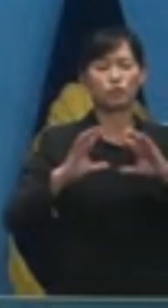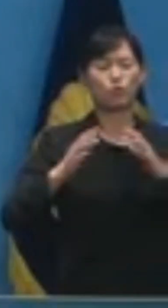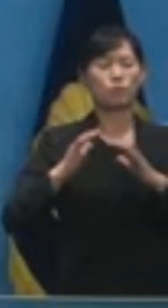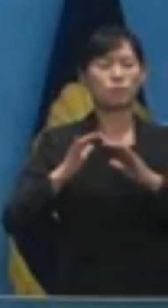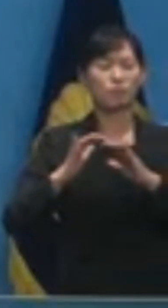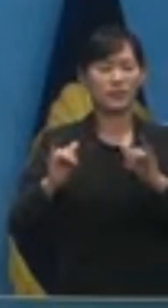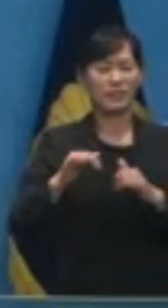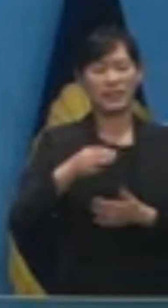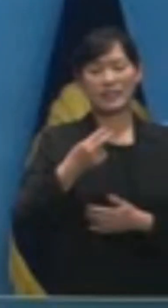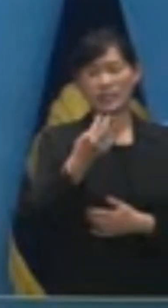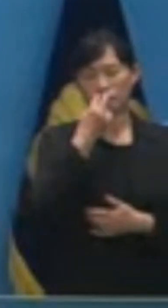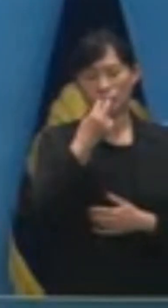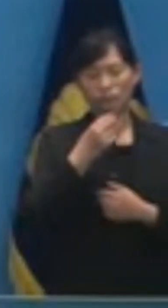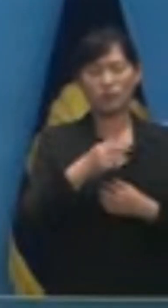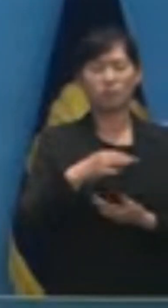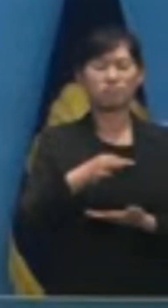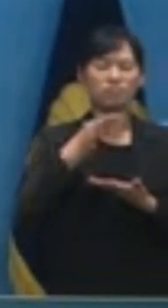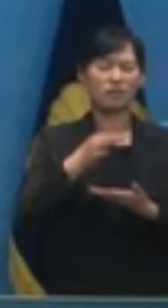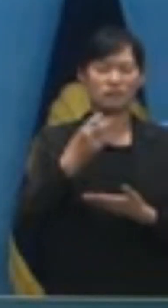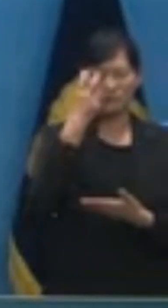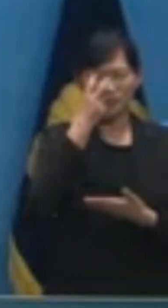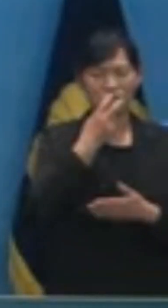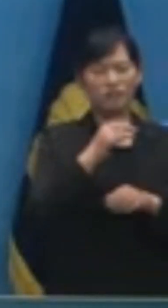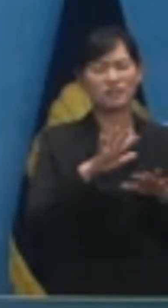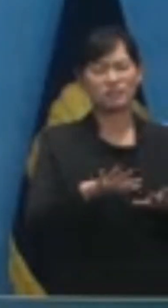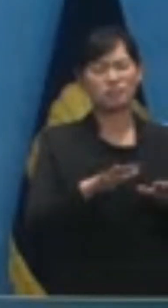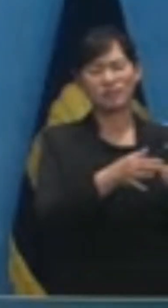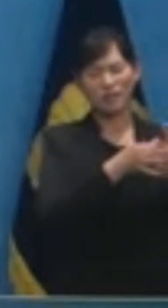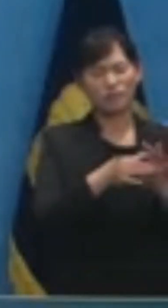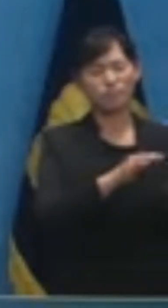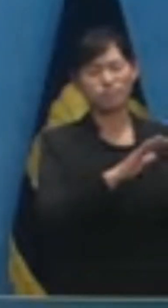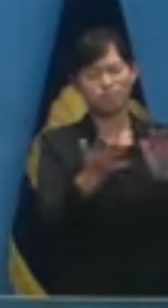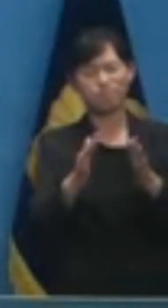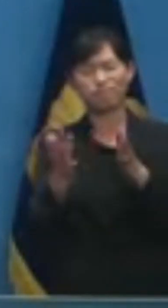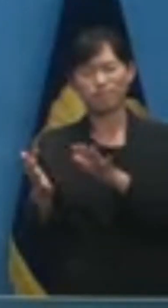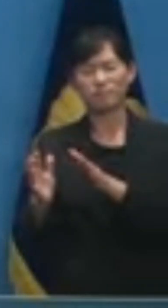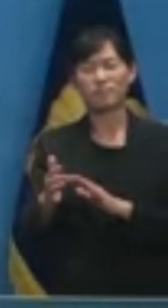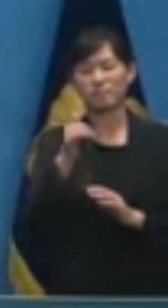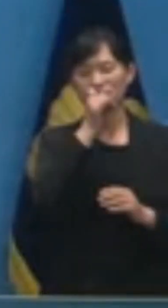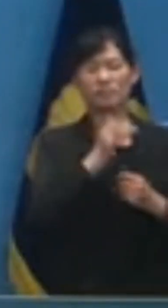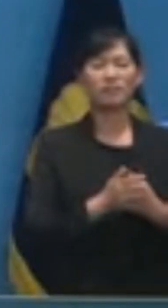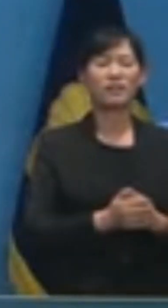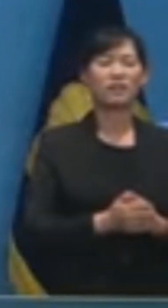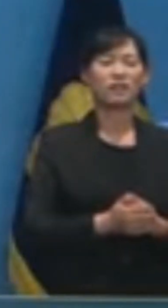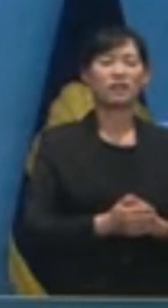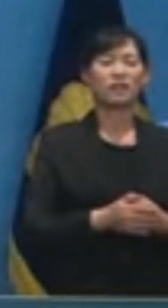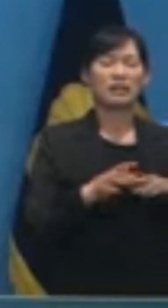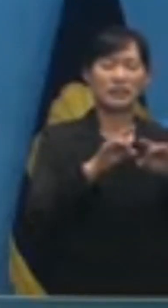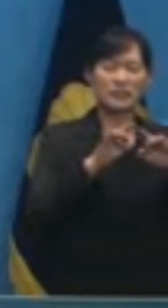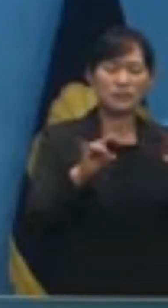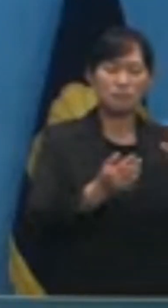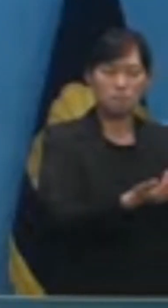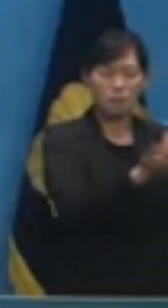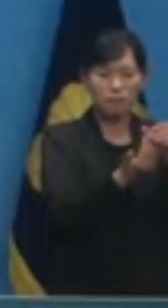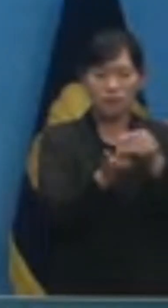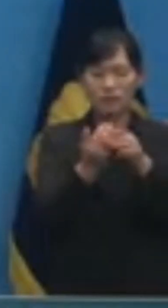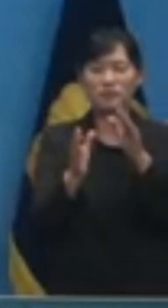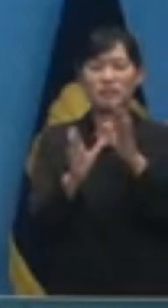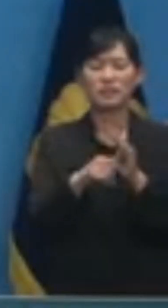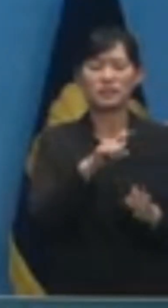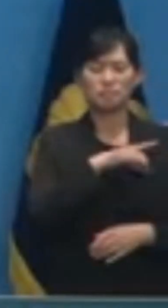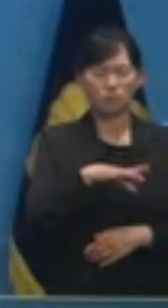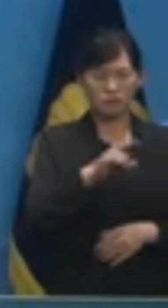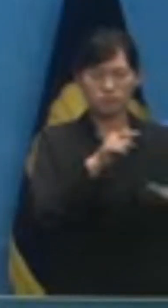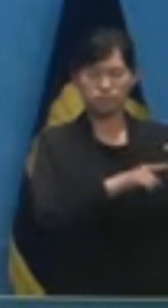재산을 지키다 순직하는 안타까운 희생이 지금도 계속되고 있다. 소방공무원은 각종 재난 발생 시 가장